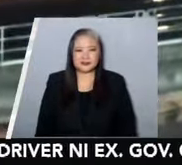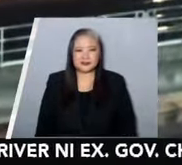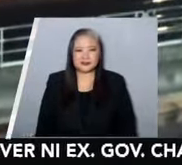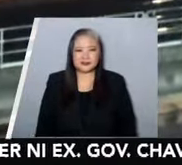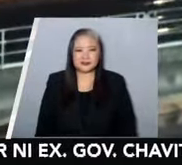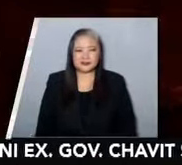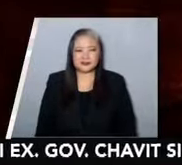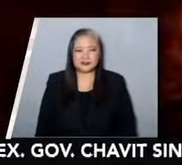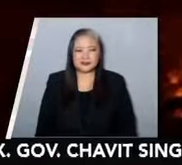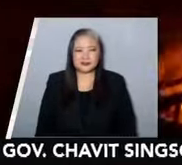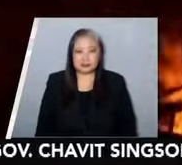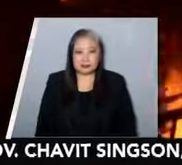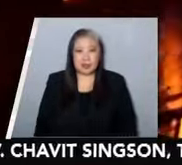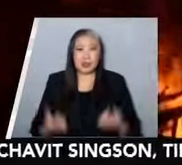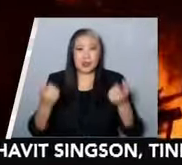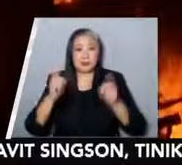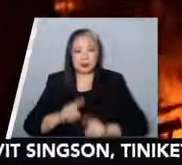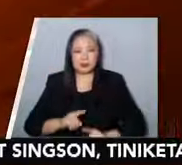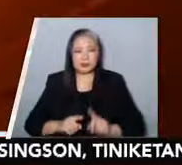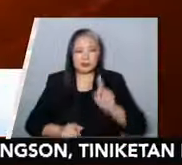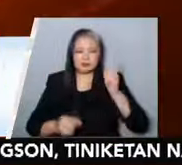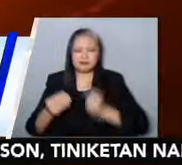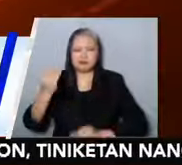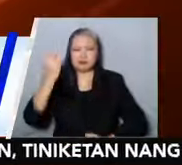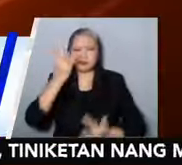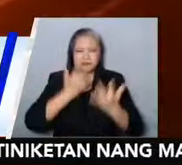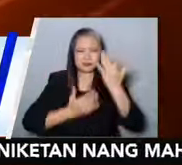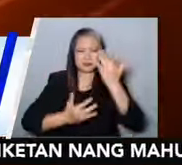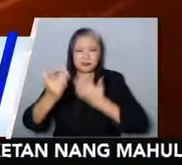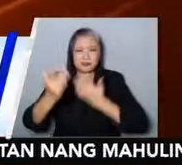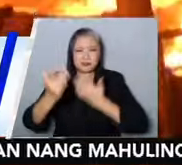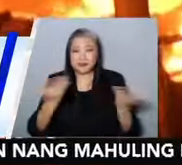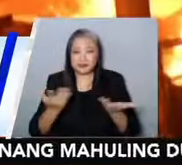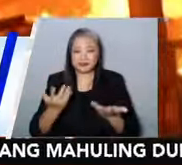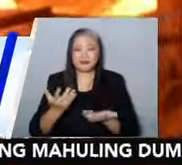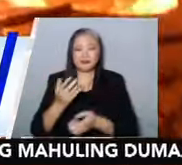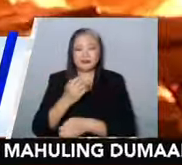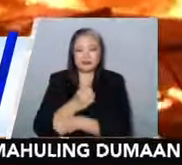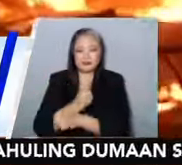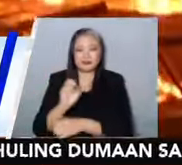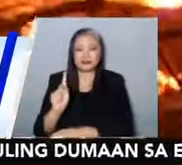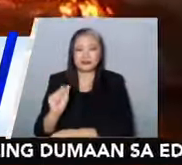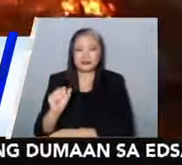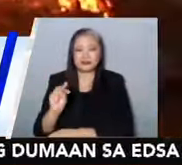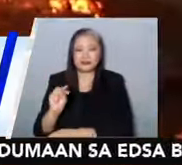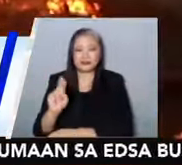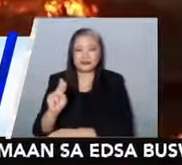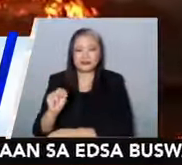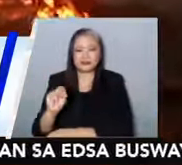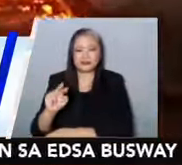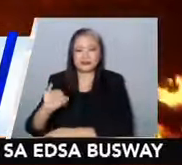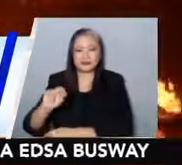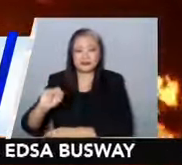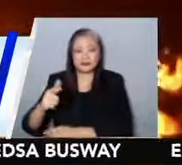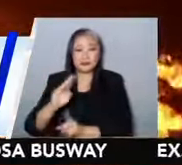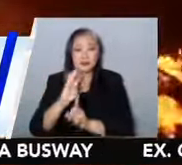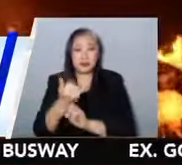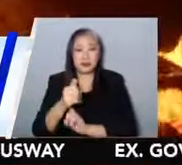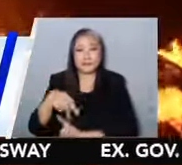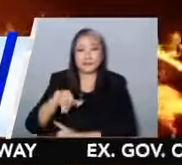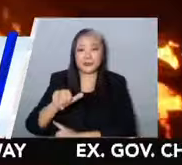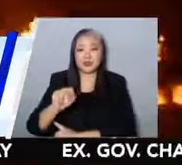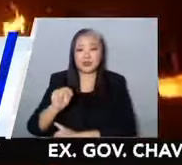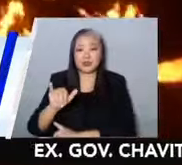Sumiklab ang sunog at nabalot na usok ang bahagi ito ng EDSA Camuning northbound sa Barangay Piñahan, Quezon City, bago mag-1:30 ng madaling